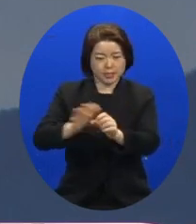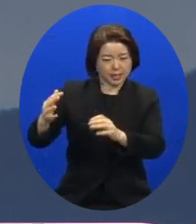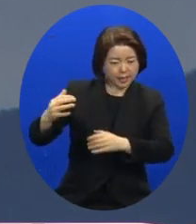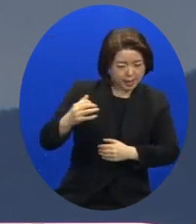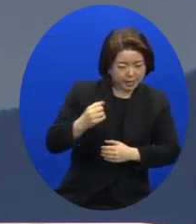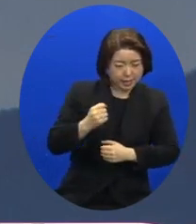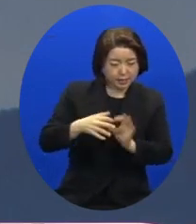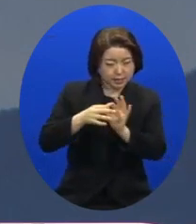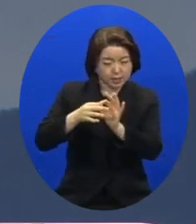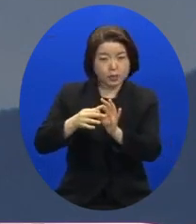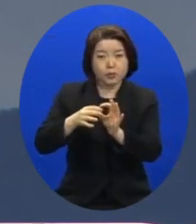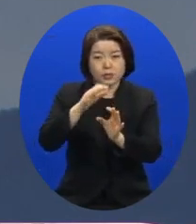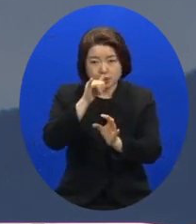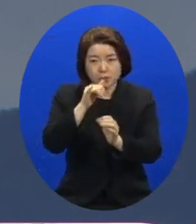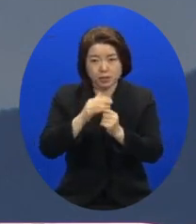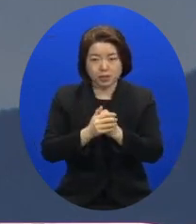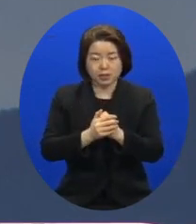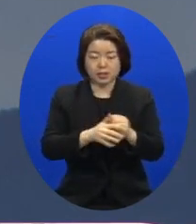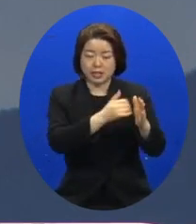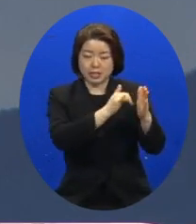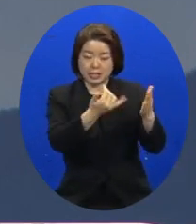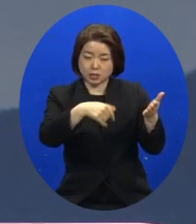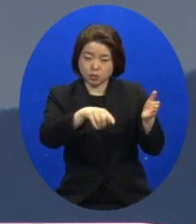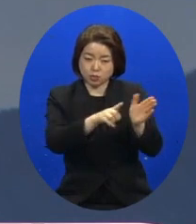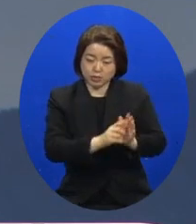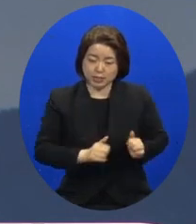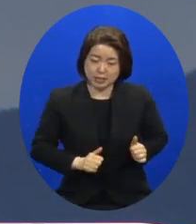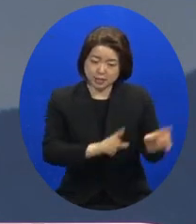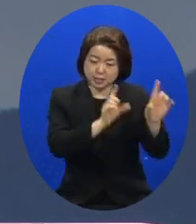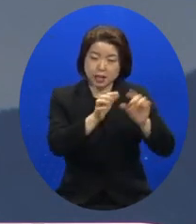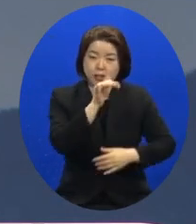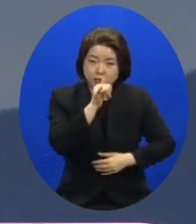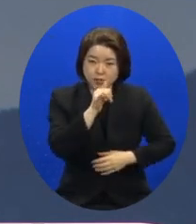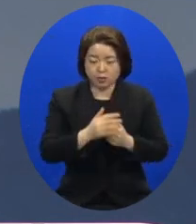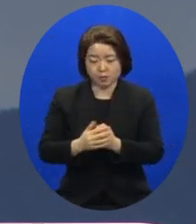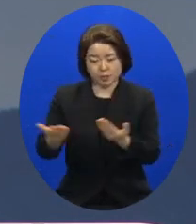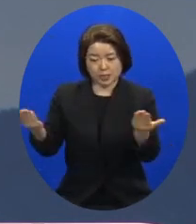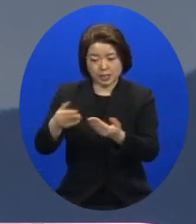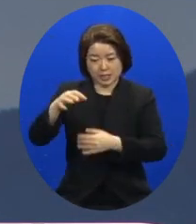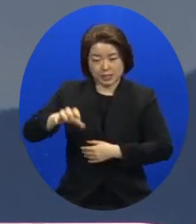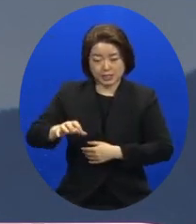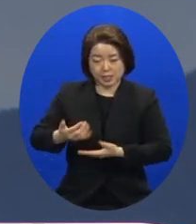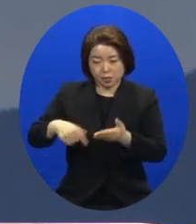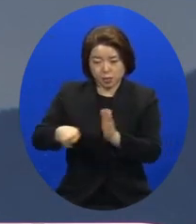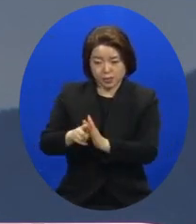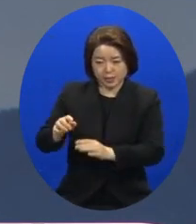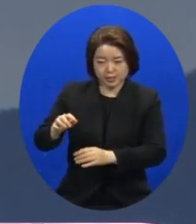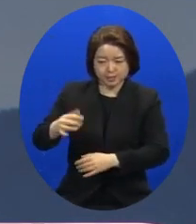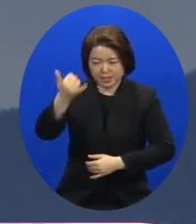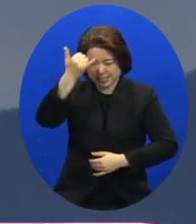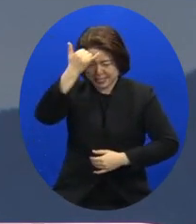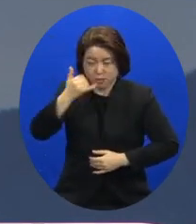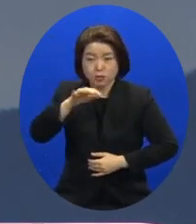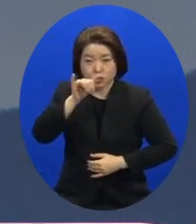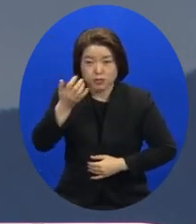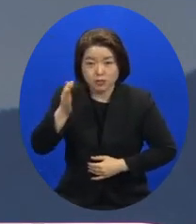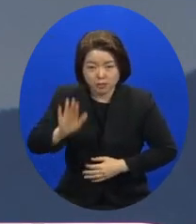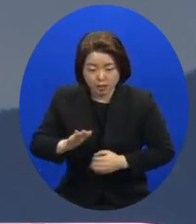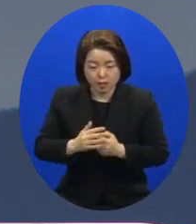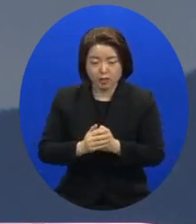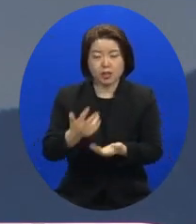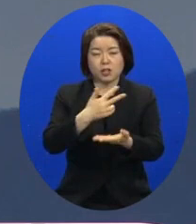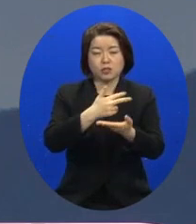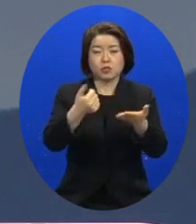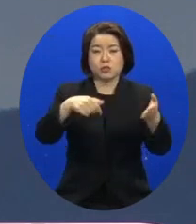사십니까? 가족을 위해서는 열심히 살았는데 직장을 위해서는 충성했는데 주님을